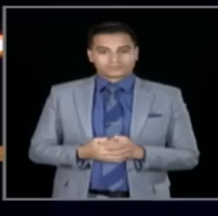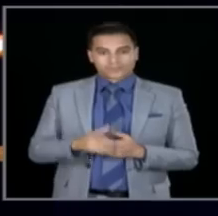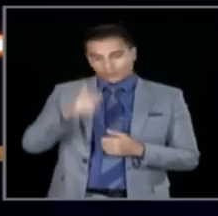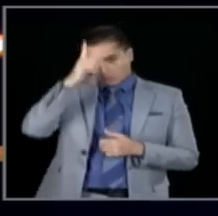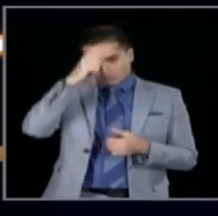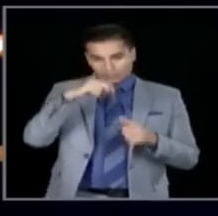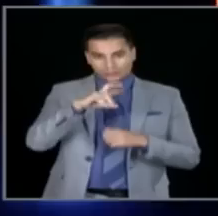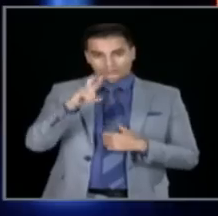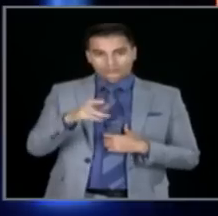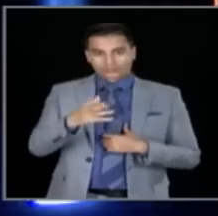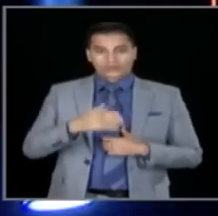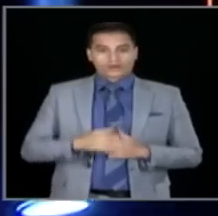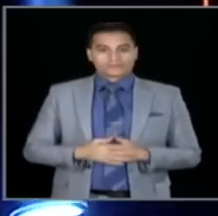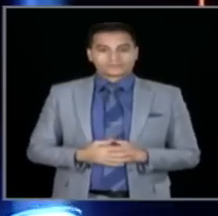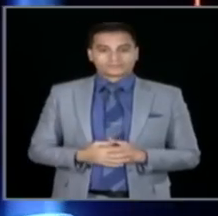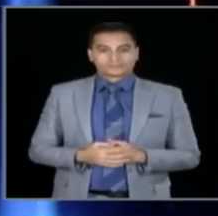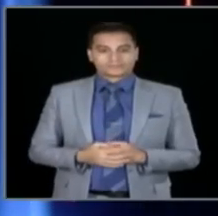علوم وسؤالهم،